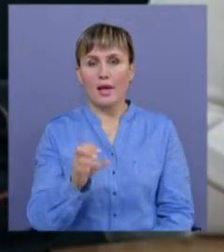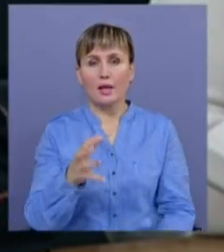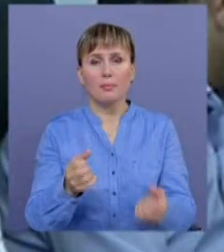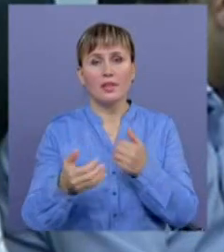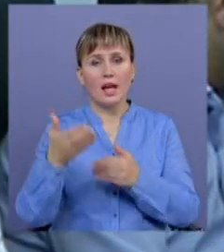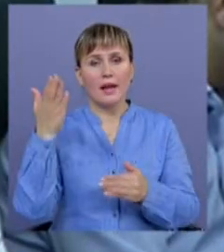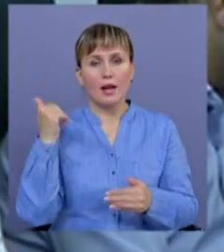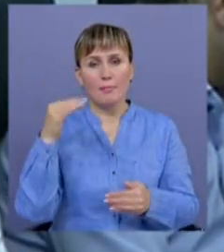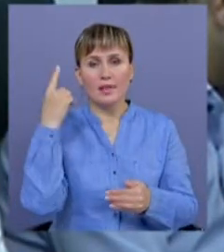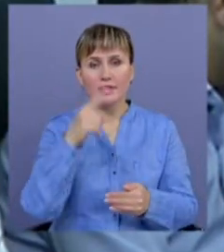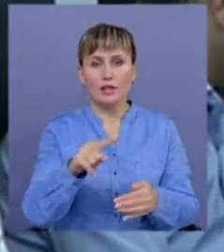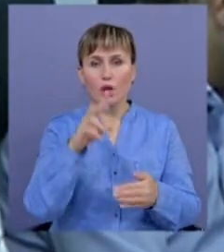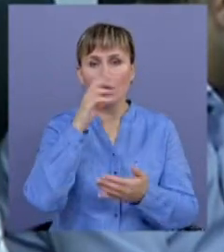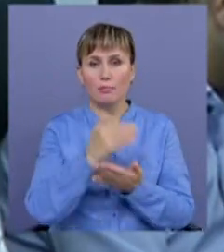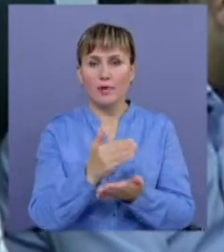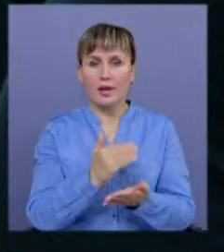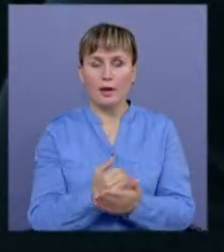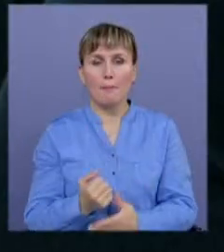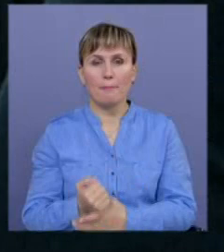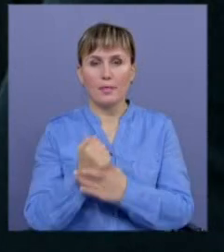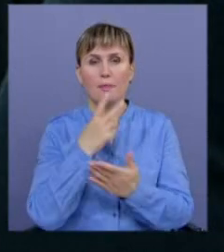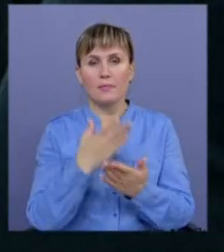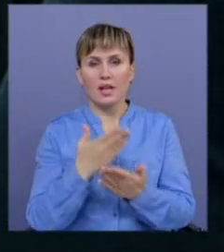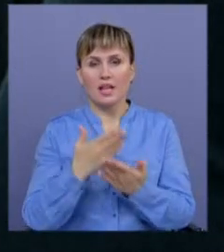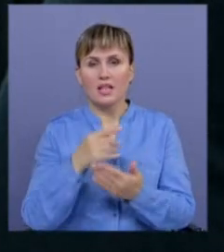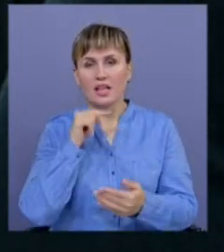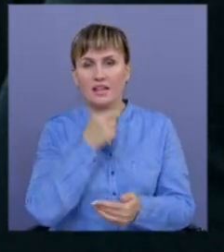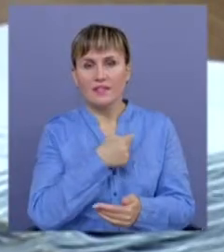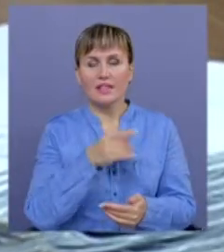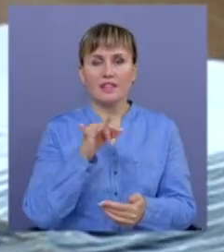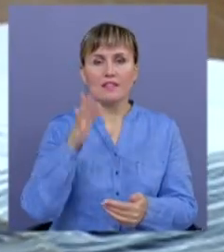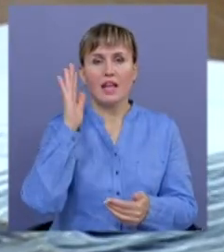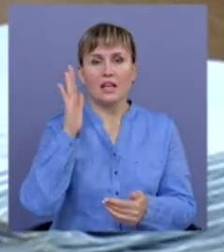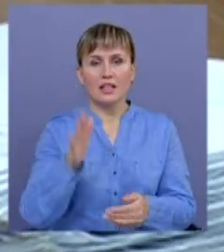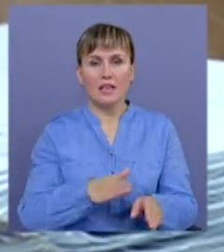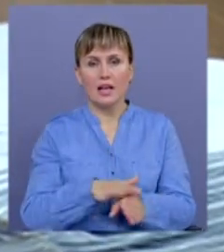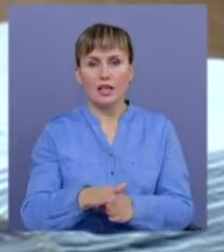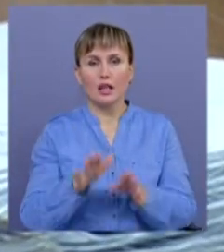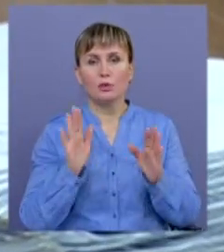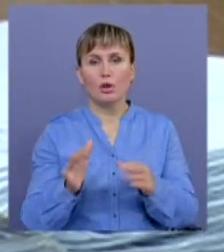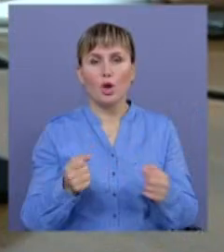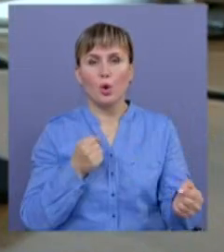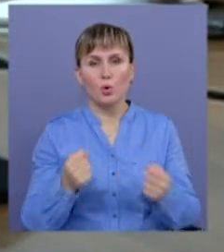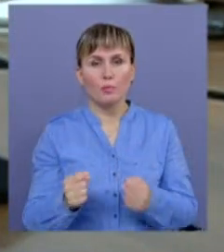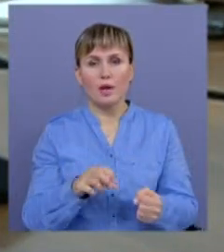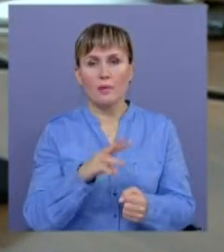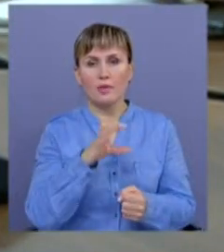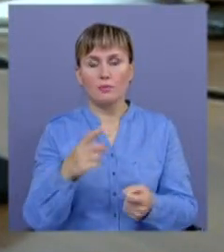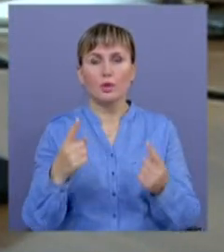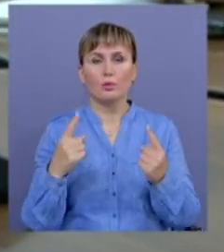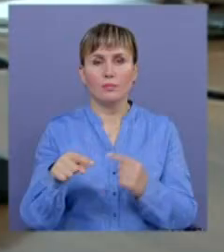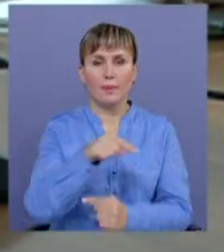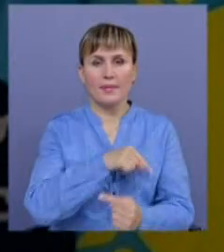по инициативе Елбасы госпрограммы поддержки показали эффективность. Их дальнейшая реализация лишь укрепит МСБ и крупный